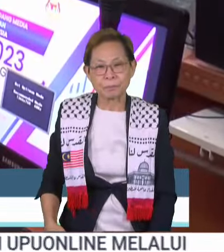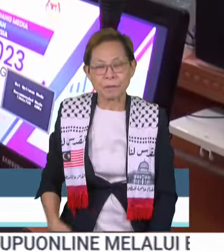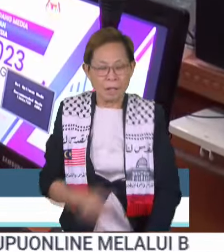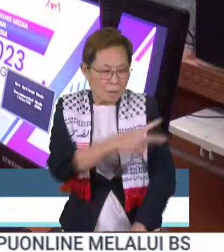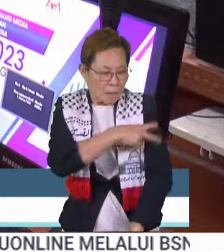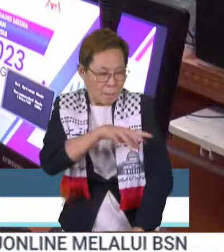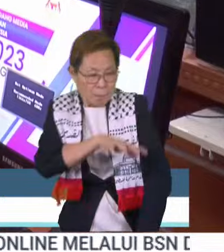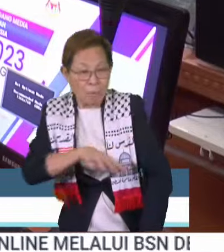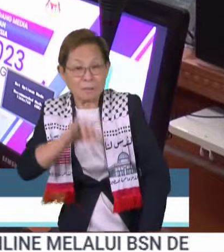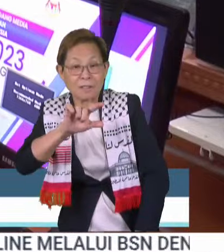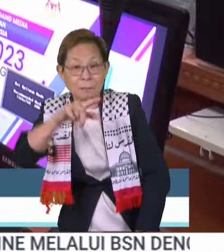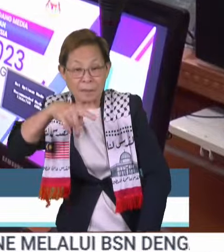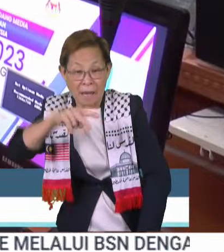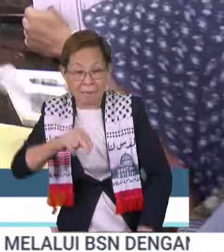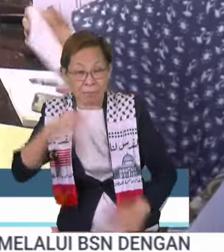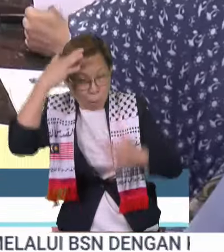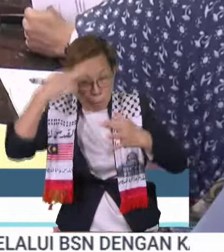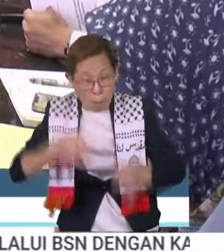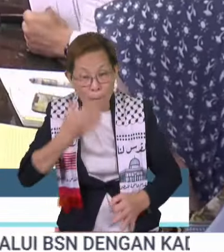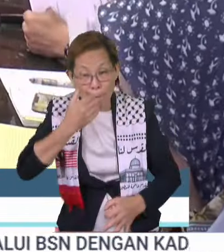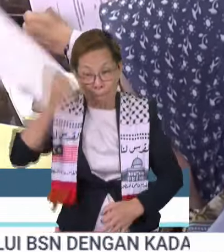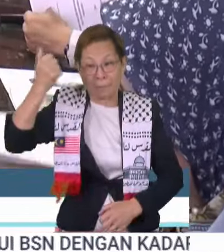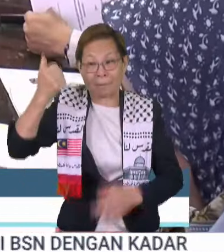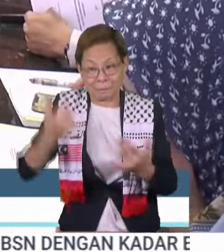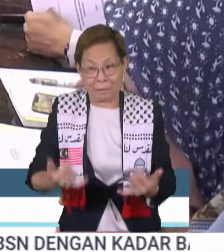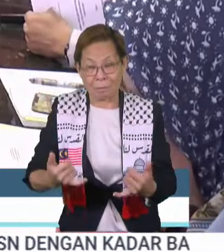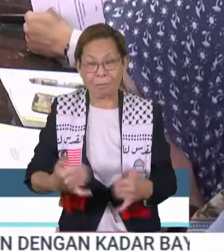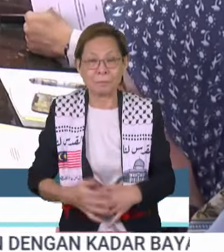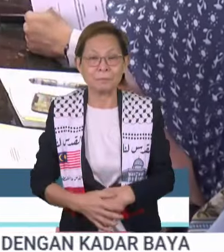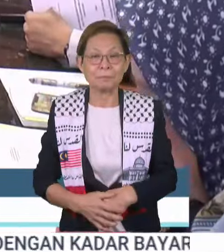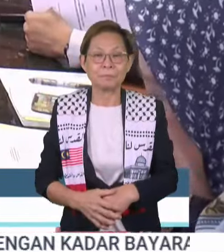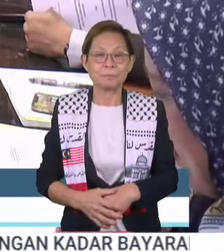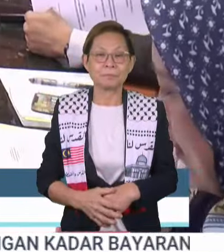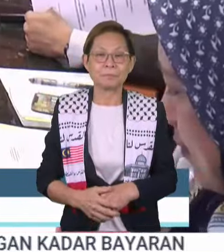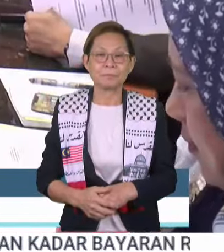Grade Purata Negeri turut mencatat keputusan lebih baik.